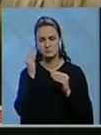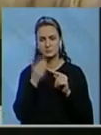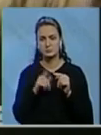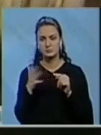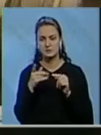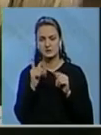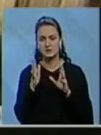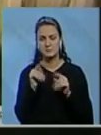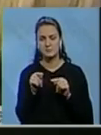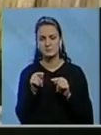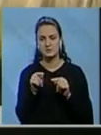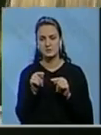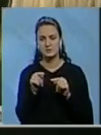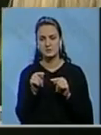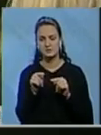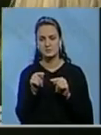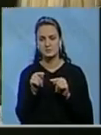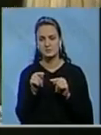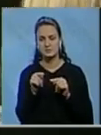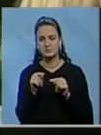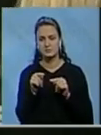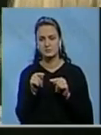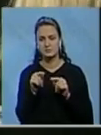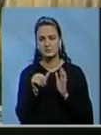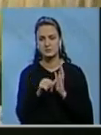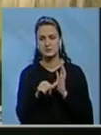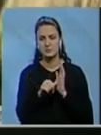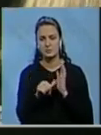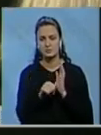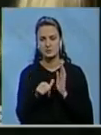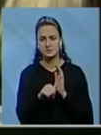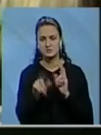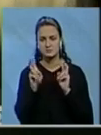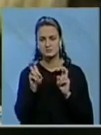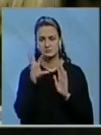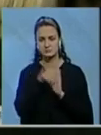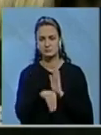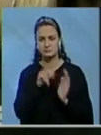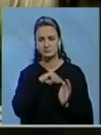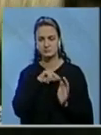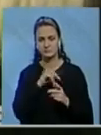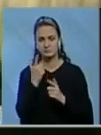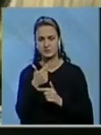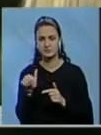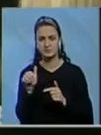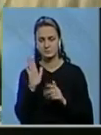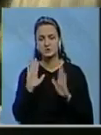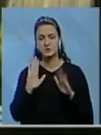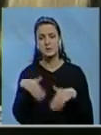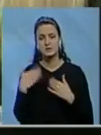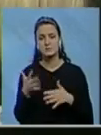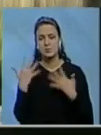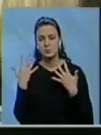რომელიც მოერგებოდა მოცემულობას 60 საშტატო ერთეულისთვის. შეთავაზებები გაუკეთდებათ